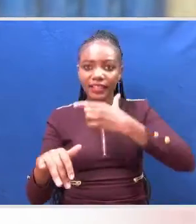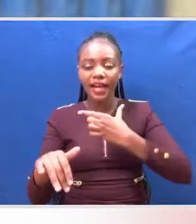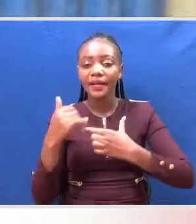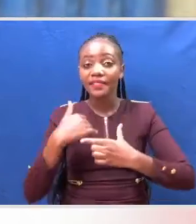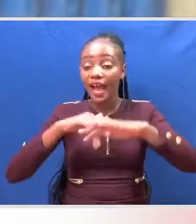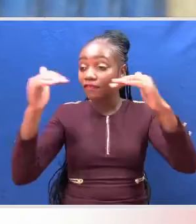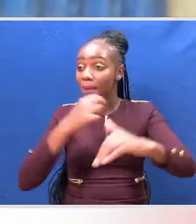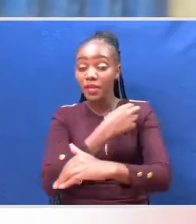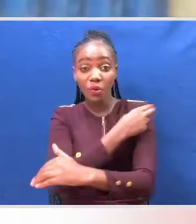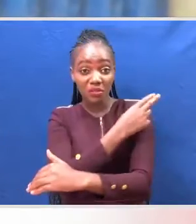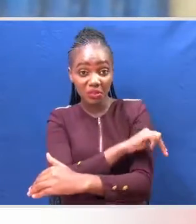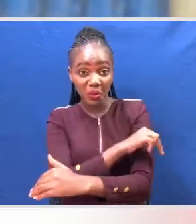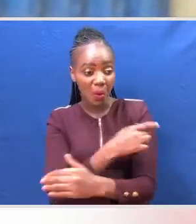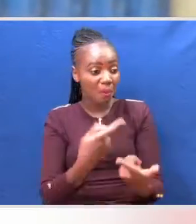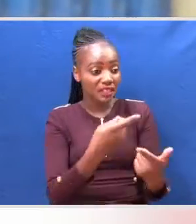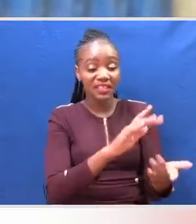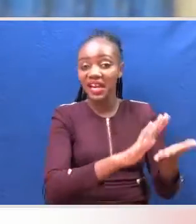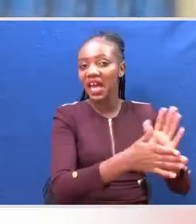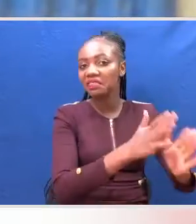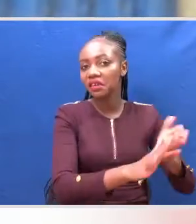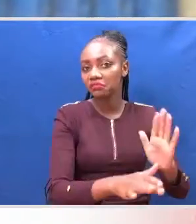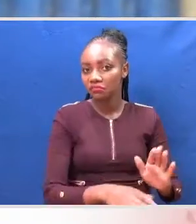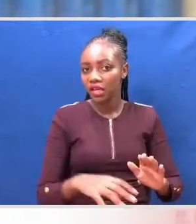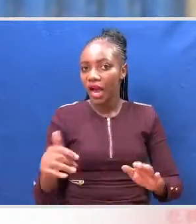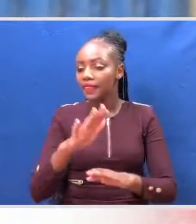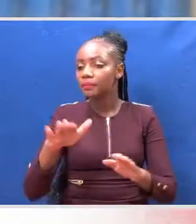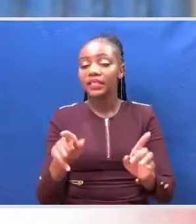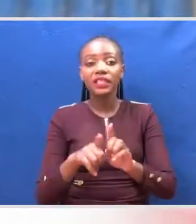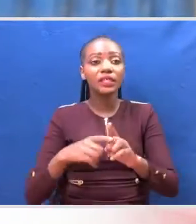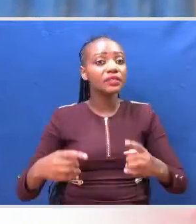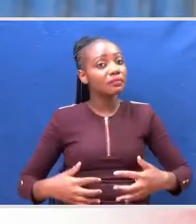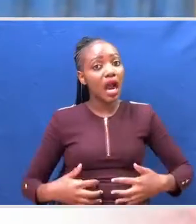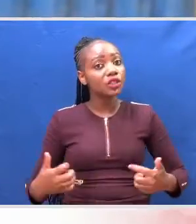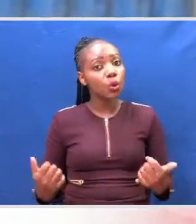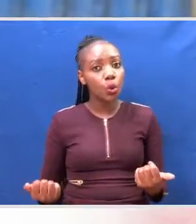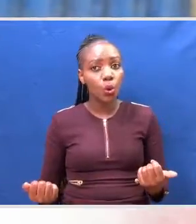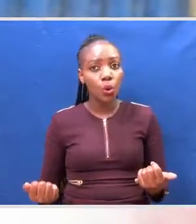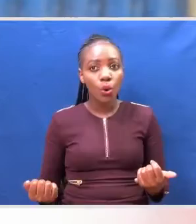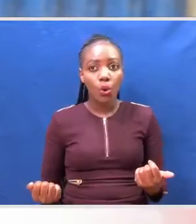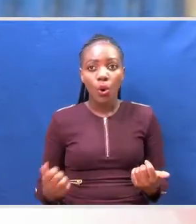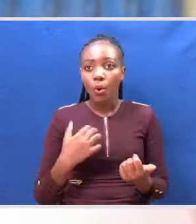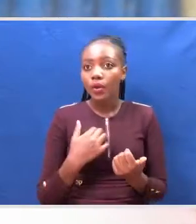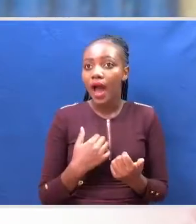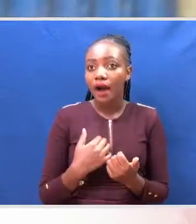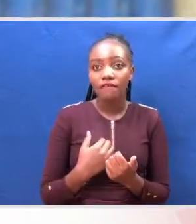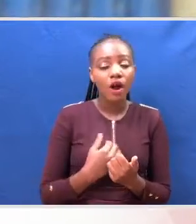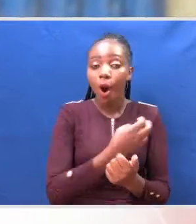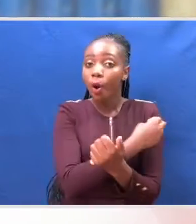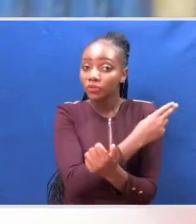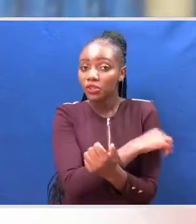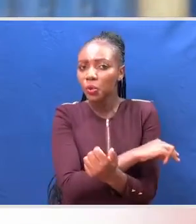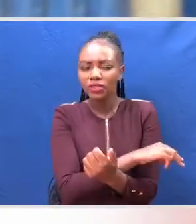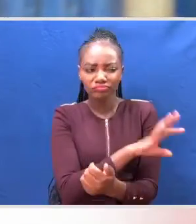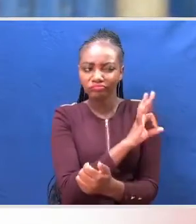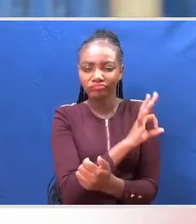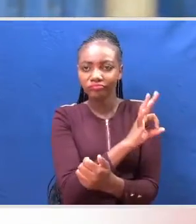watu wao waende watibiwe. Ukiangalia sehemu kama Gatodo, kuna boarding schools, kuna hospitali mzuri,